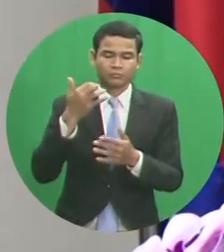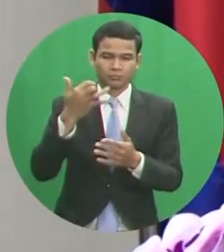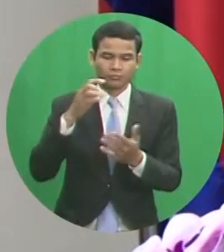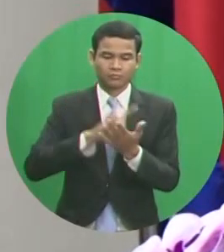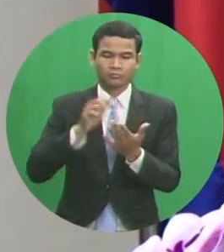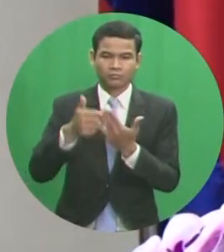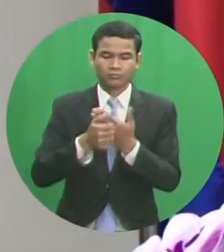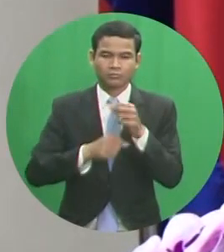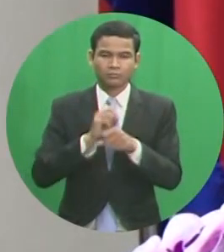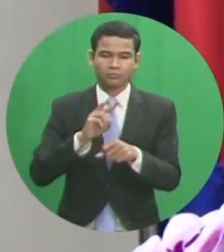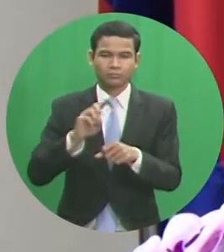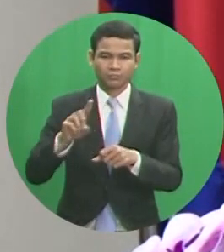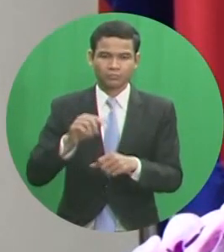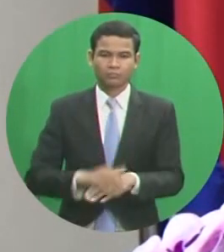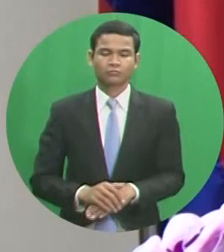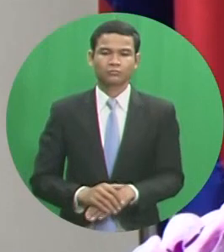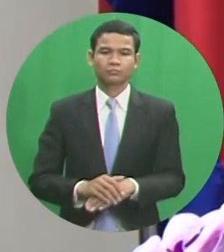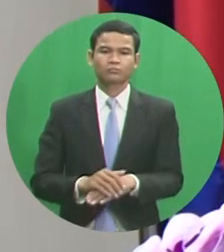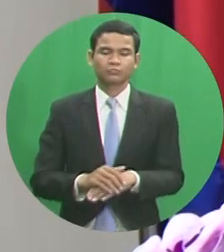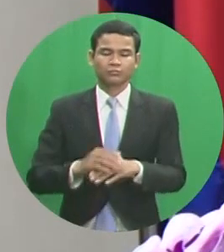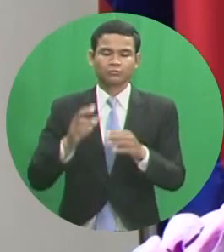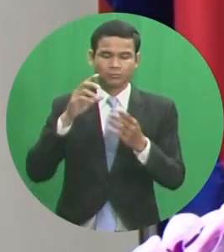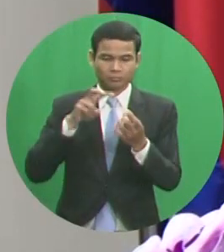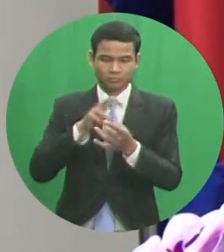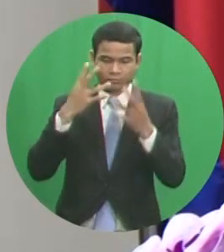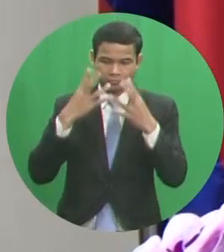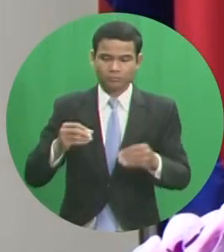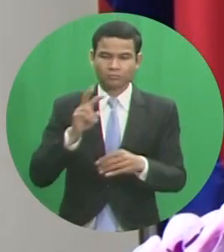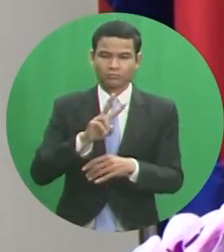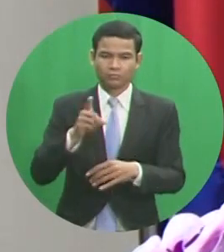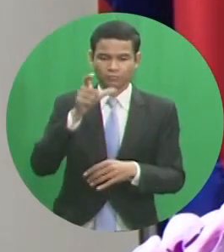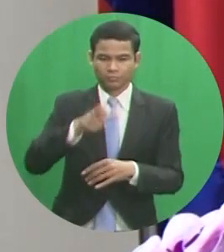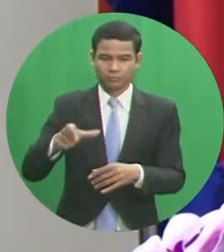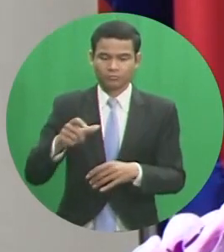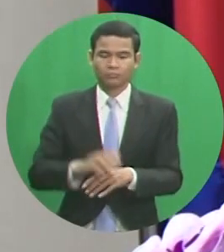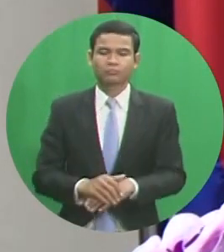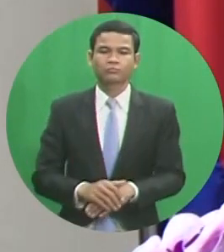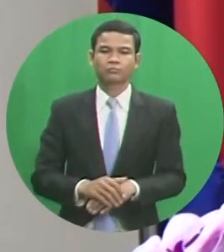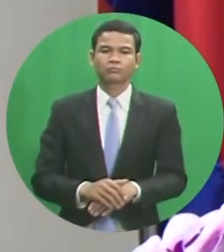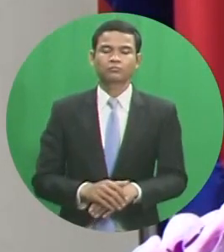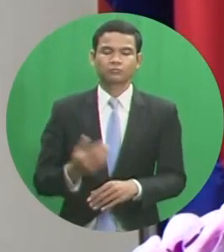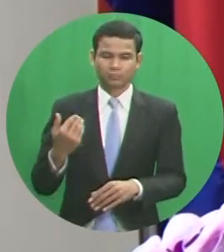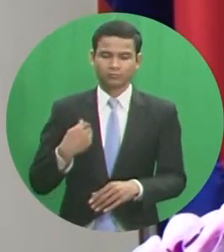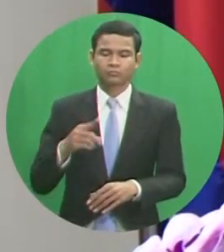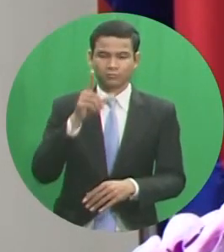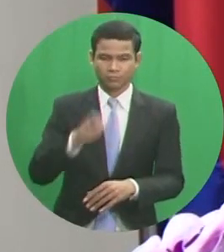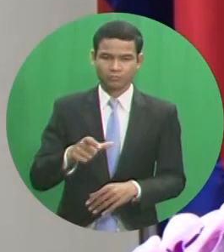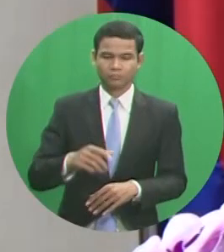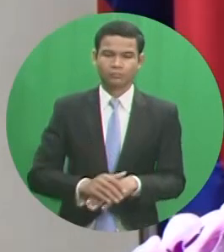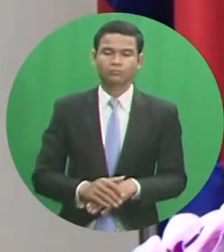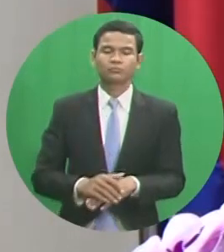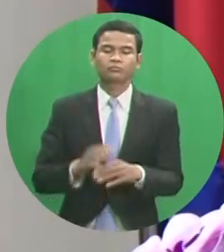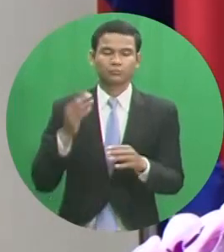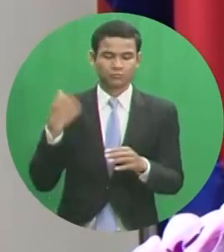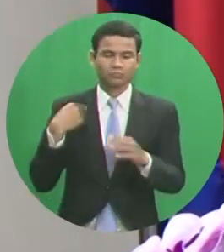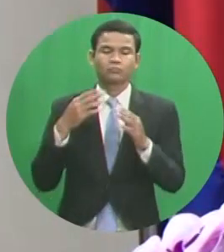ឆ្នាំ2021សម្រាប់អ្នកជាសះស្បើយទាំង21អ្នកវិញគឺមានម្នាក់ជាជនជាតិស្វីស